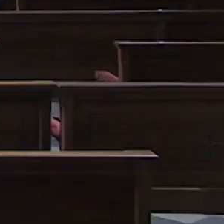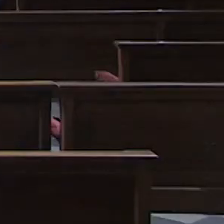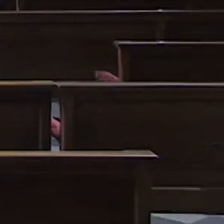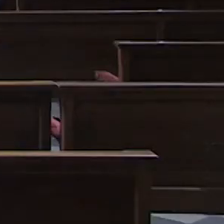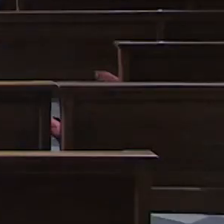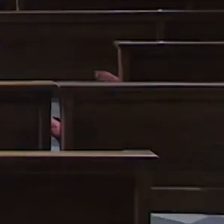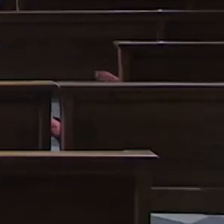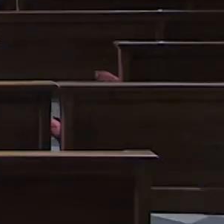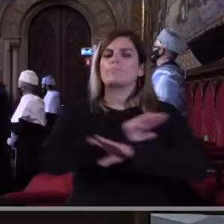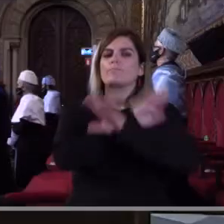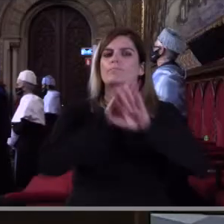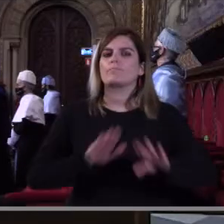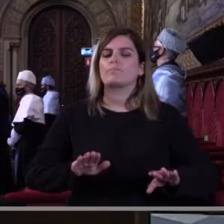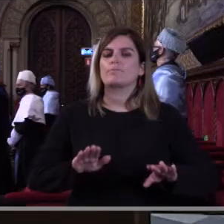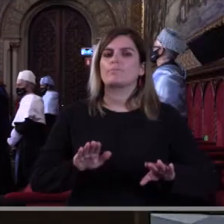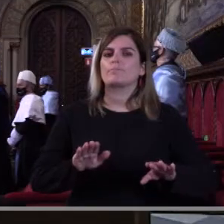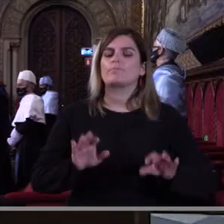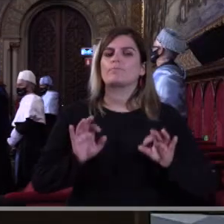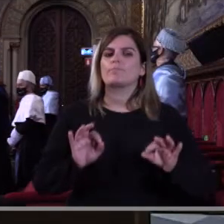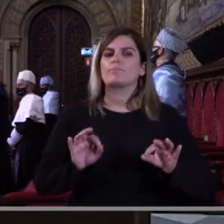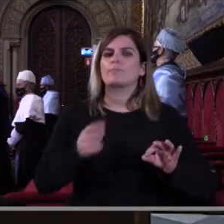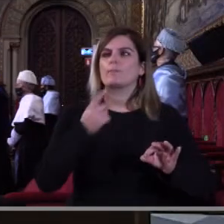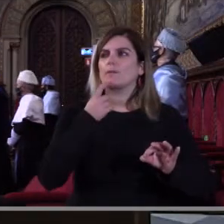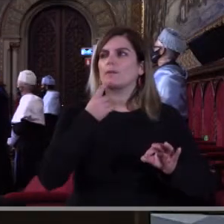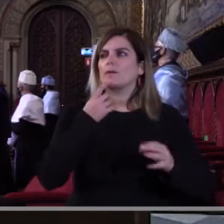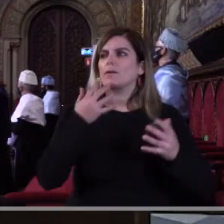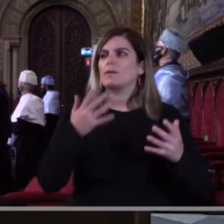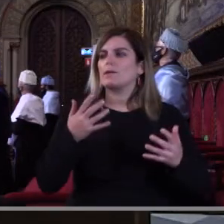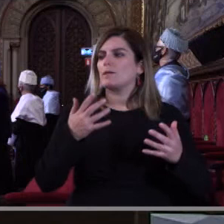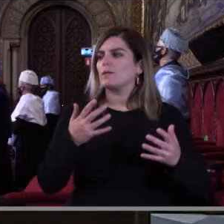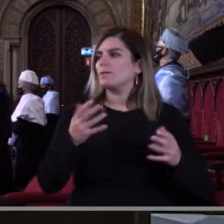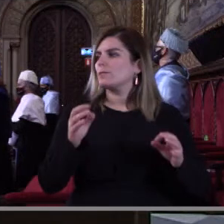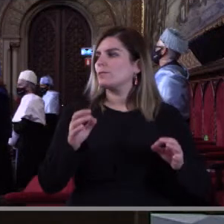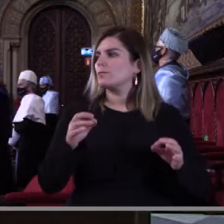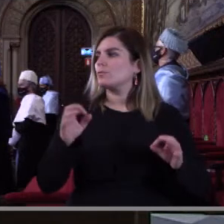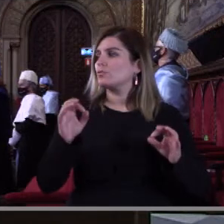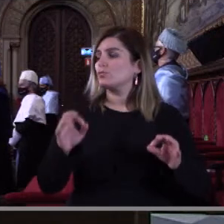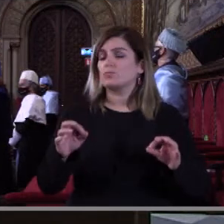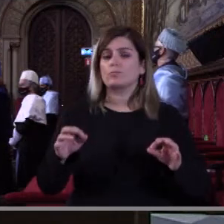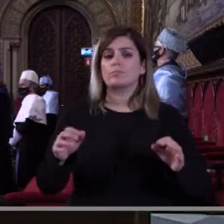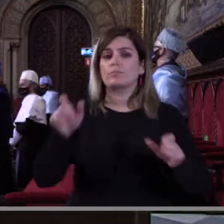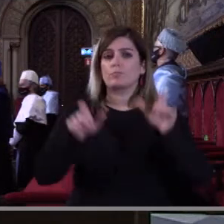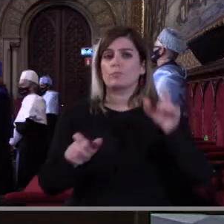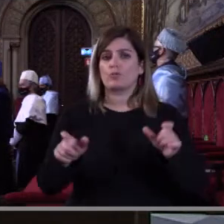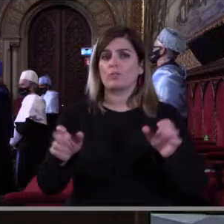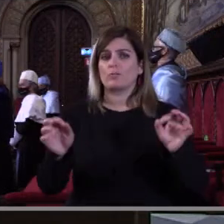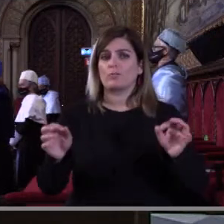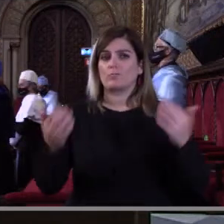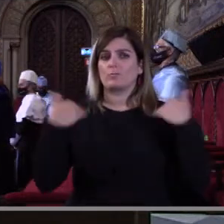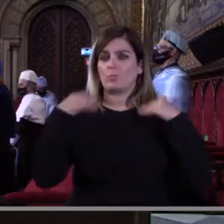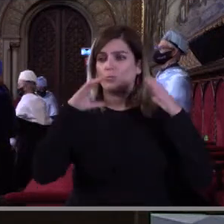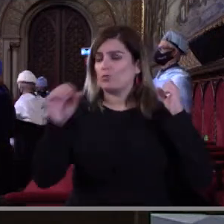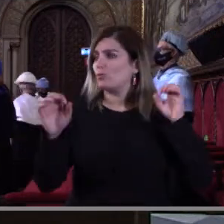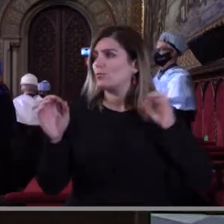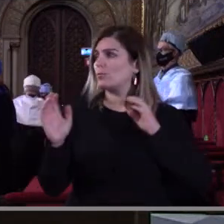La sessió agrairia que ningú es mogués del seu lloc, que ja la gent de protocol ens aniria traient de l'aula. Molt bé,